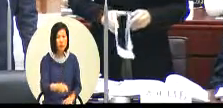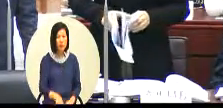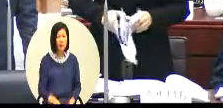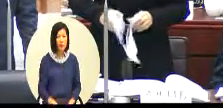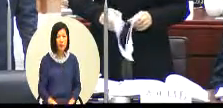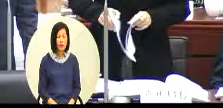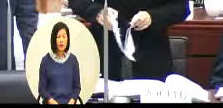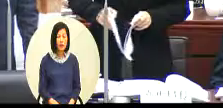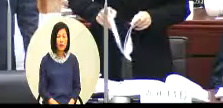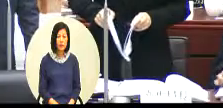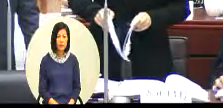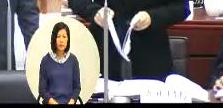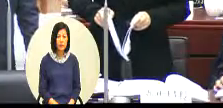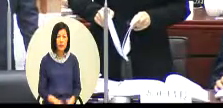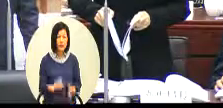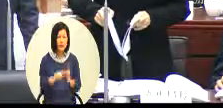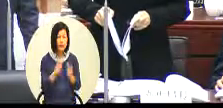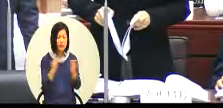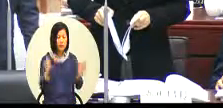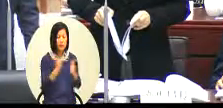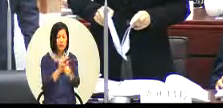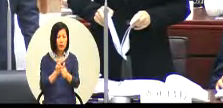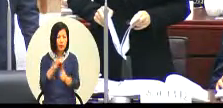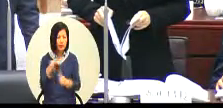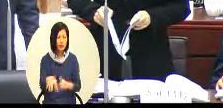您所谓长照站， 对，